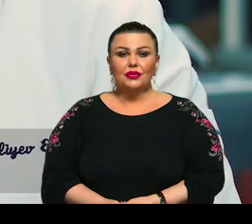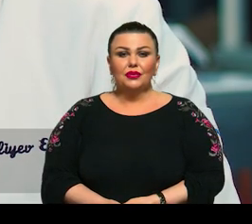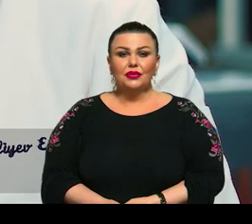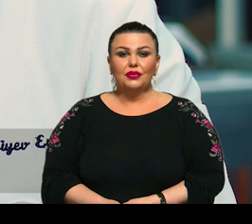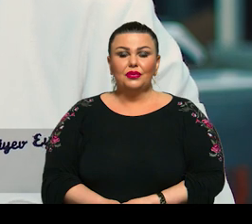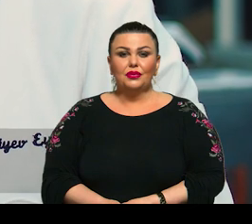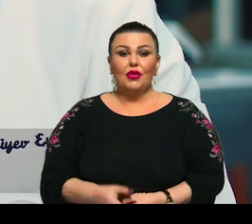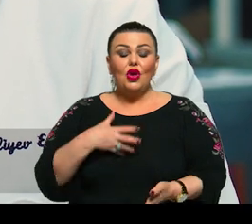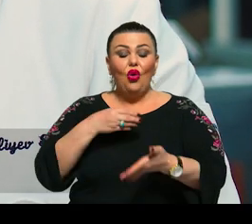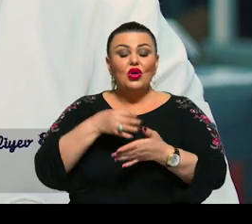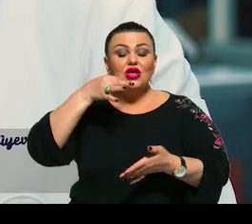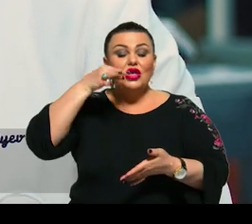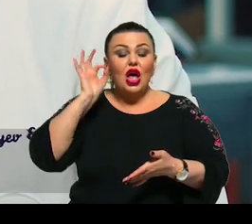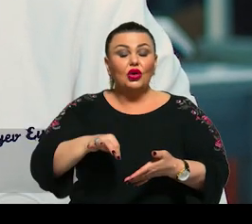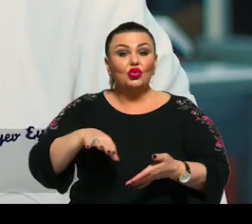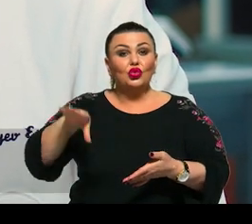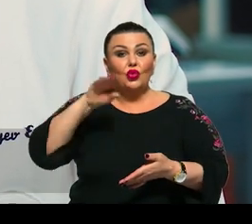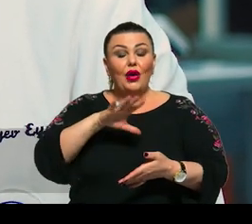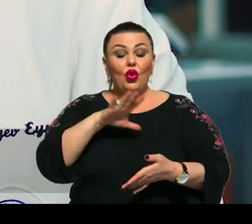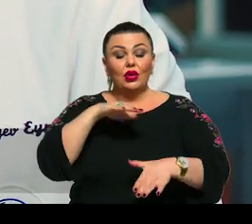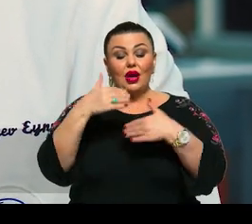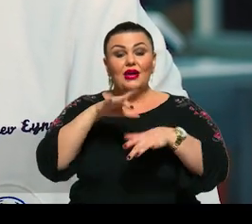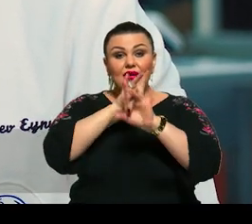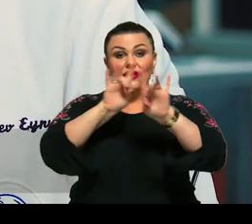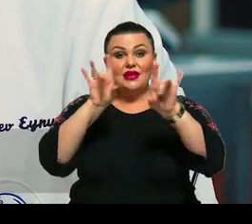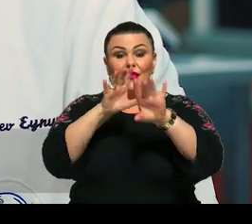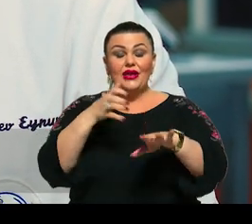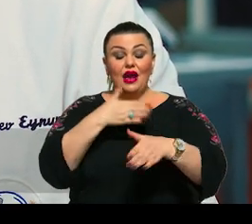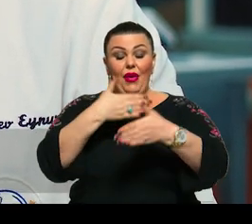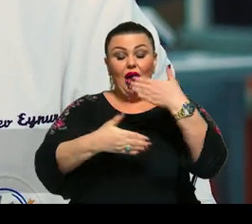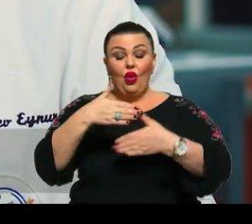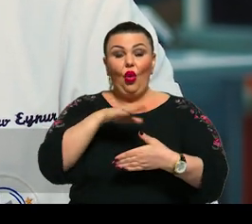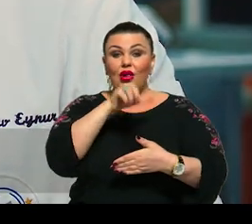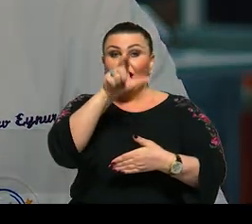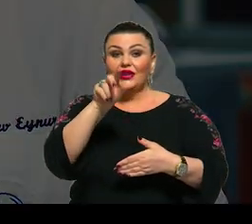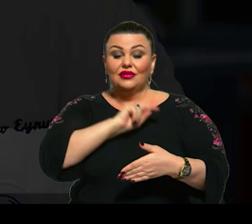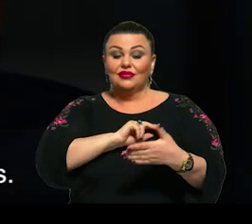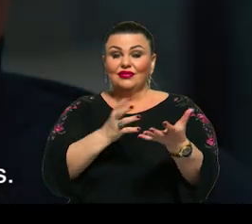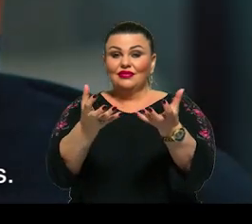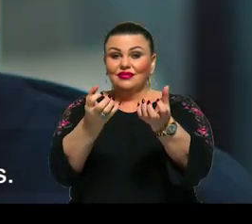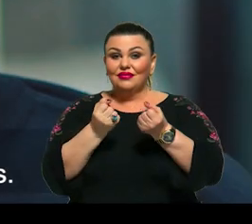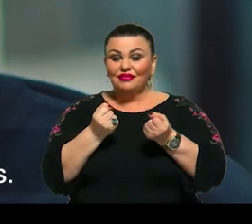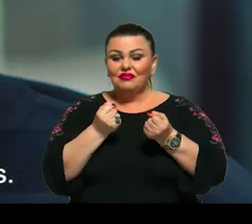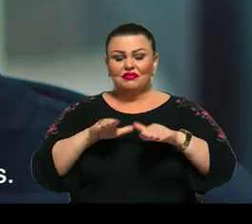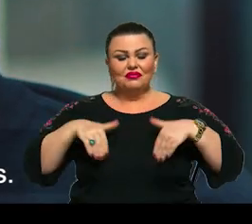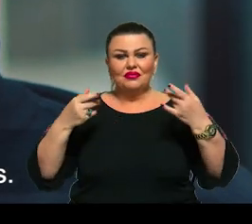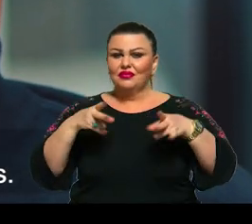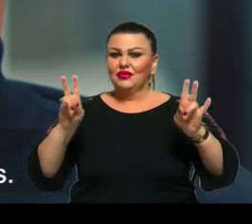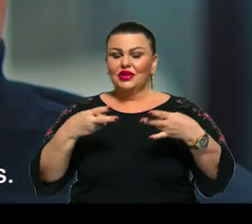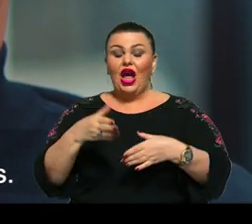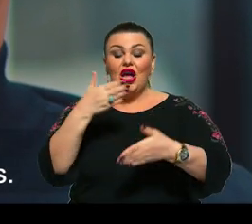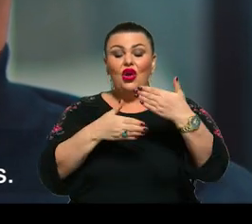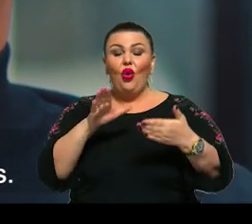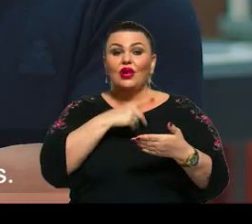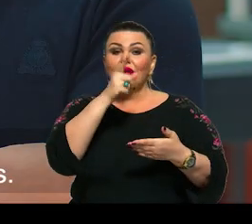Öz təcrübəmlə irəli gələrək demək istəyirəm ki, 50 olan insanları işə götürməkdən çəkinməyin. 50 olan hər bir kəsə